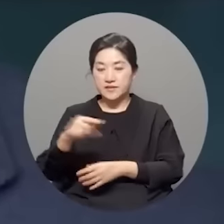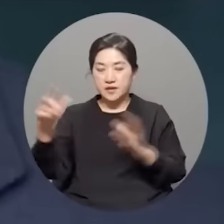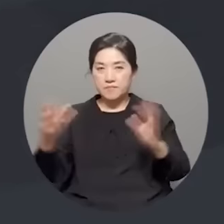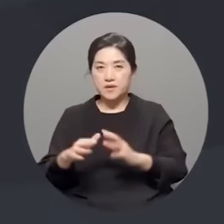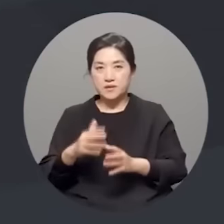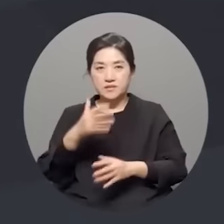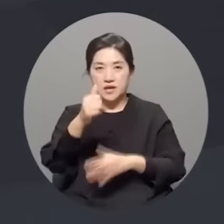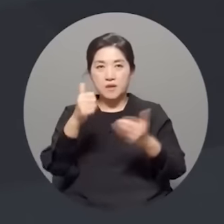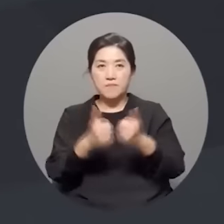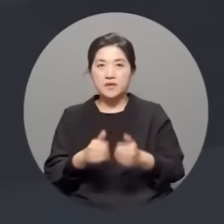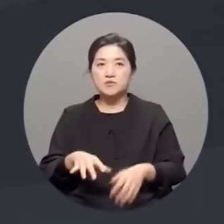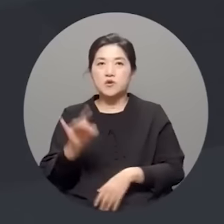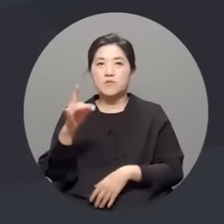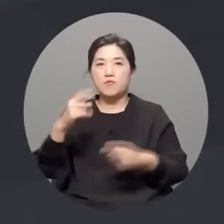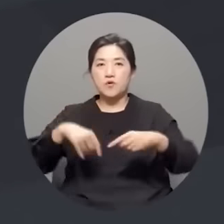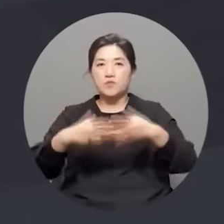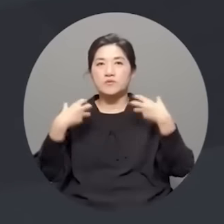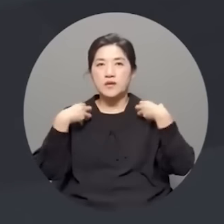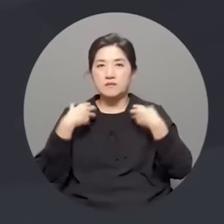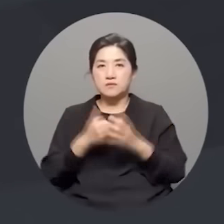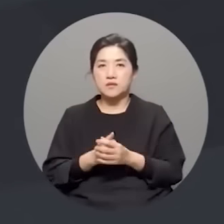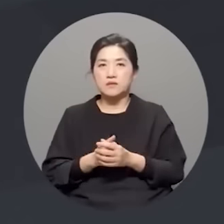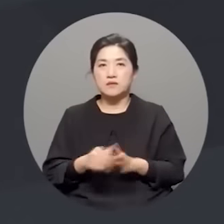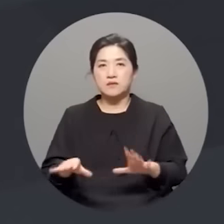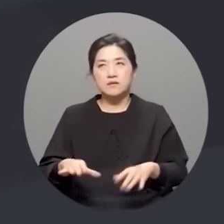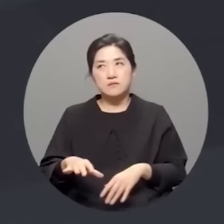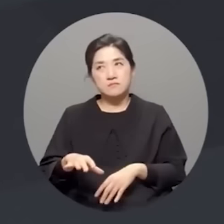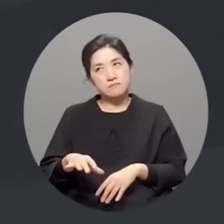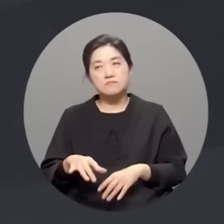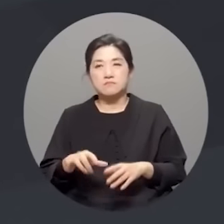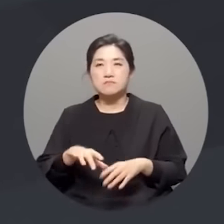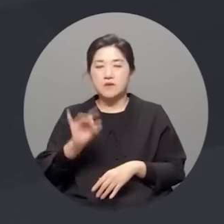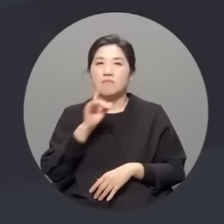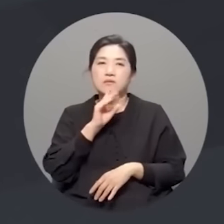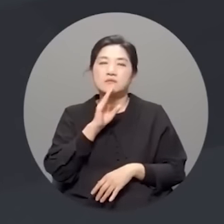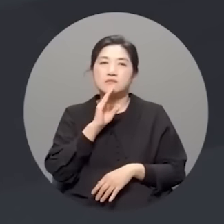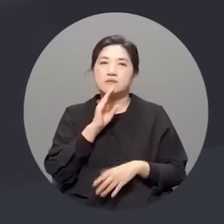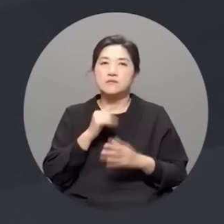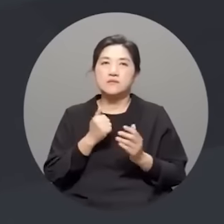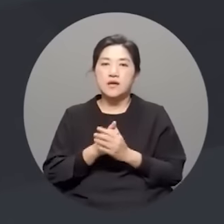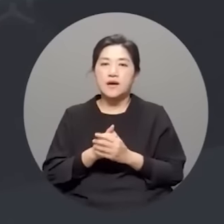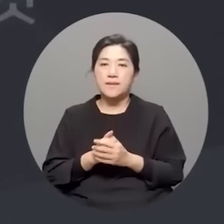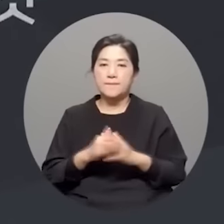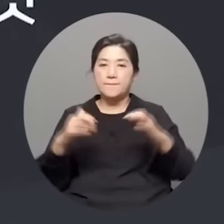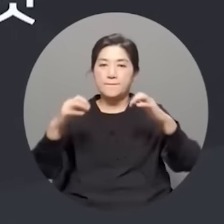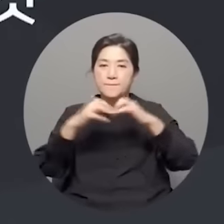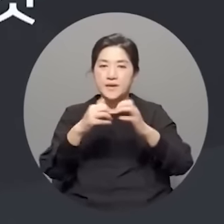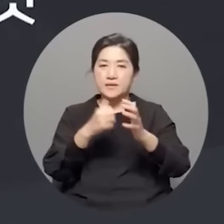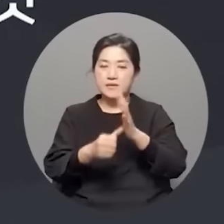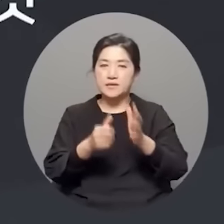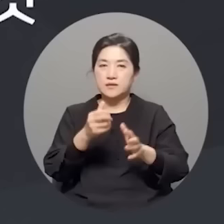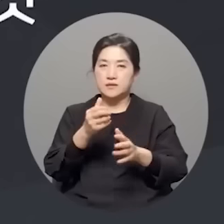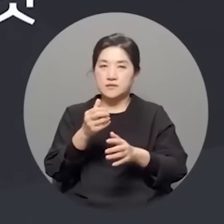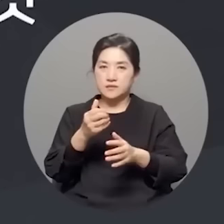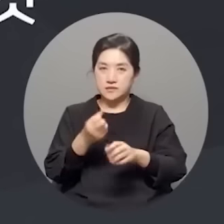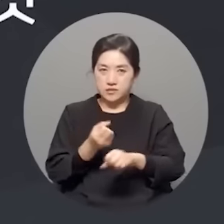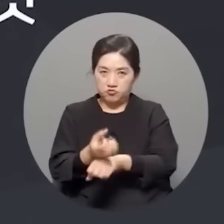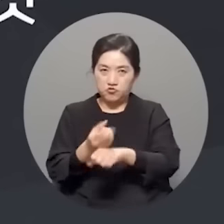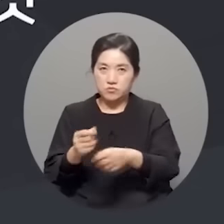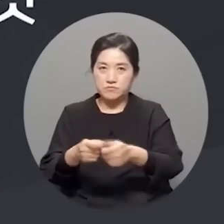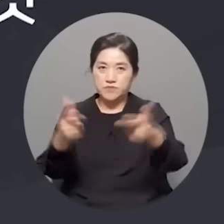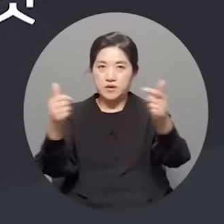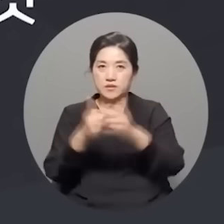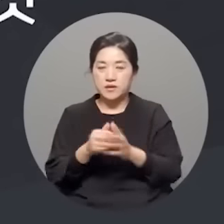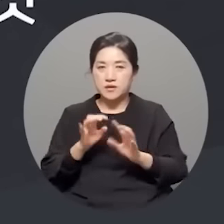드러났습니다 외교부 당국자는 거의 처음이 맞는 것 같다며 방산 수출이 증가하고 개별 공관 차원에서